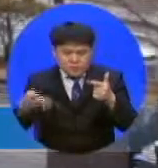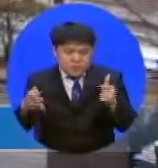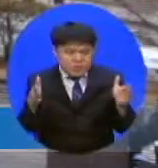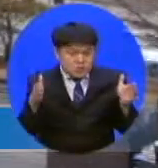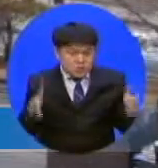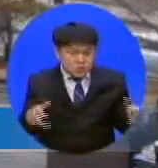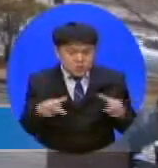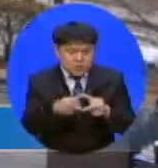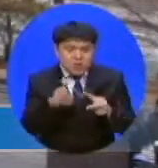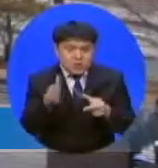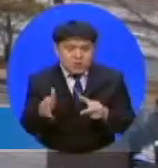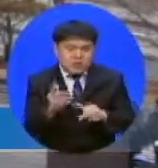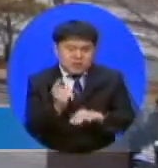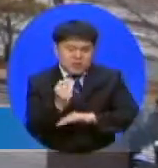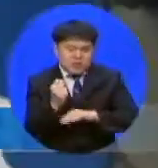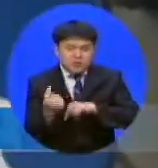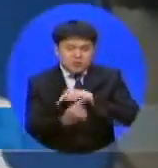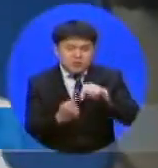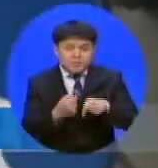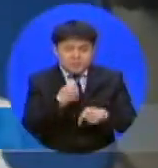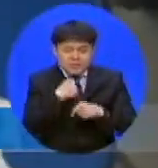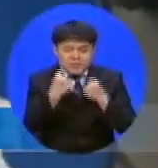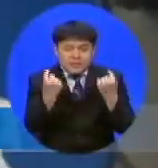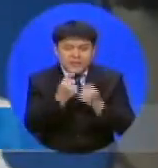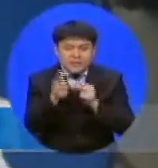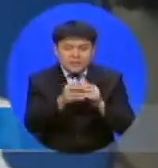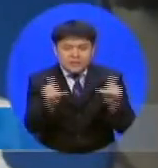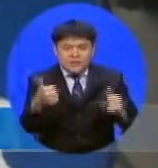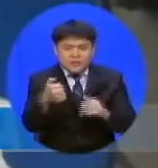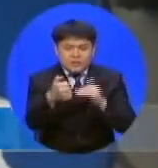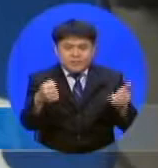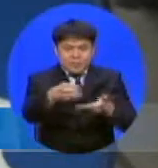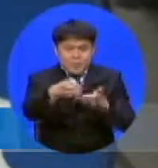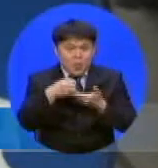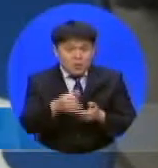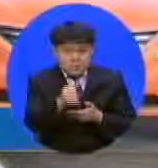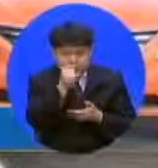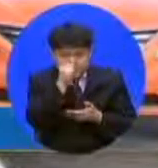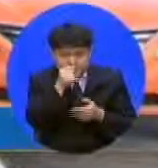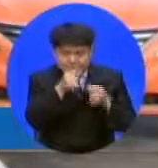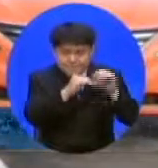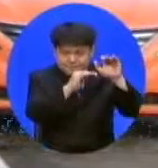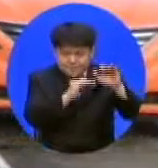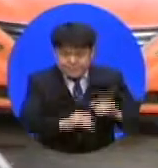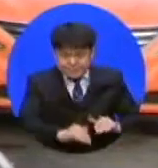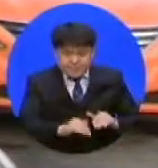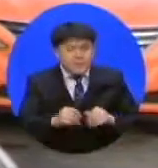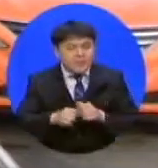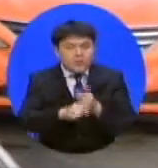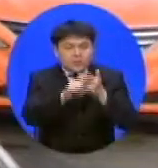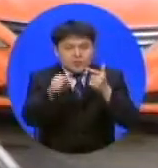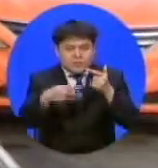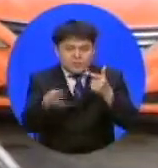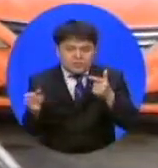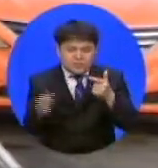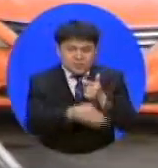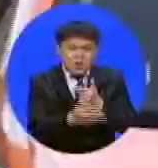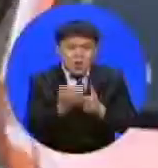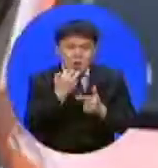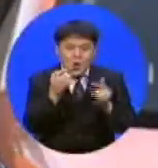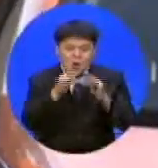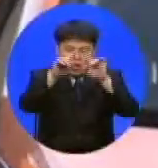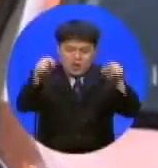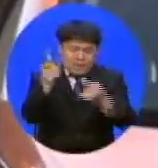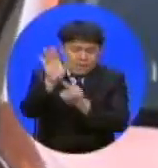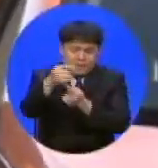14일까지 장애인 전용 택시를 운영할 개인 택시 사업자 50명을 모집하며 자세한 사항은 다음 달 3일부터 서울시